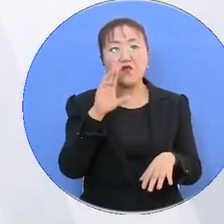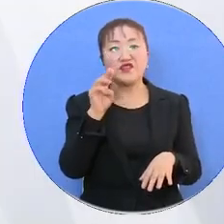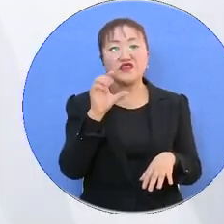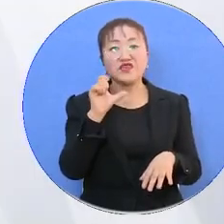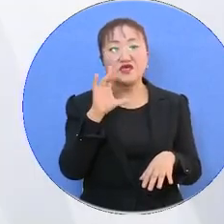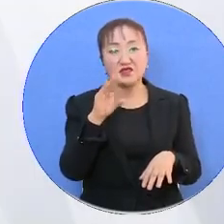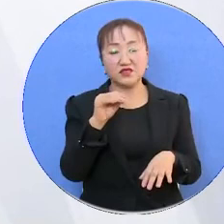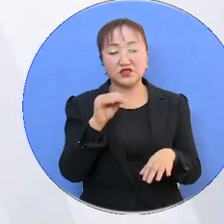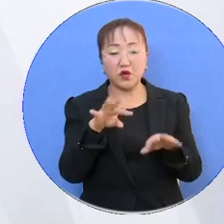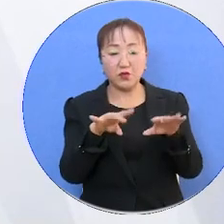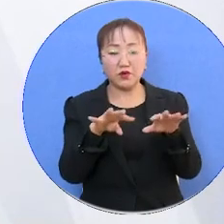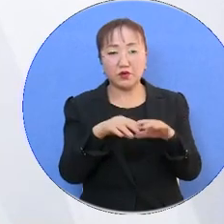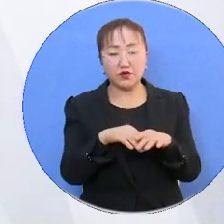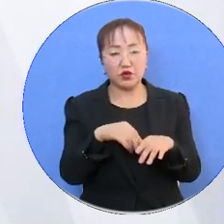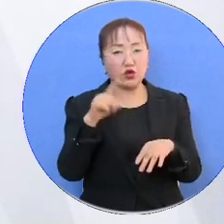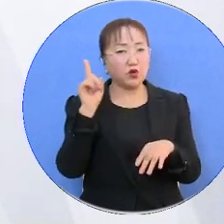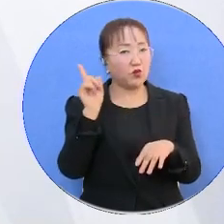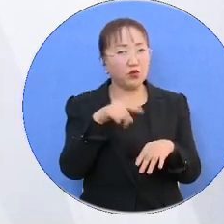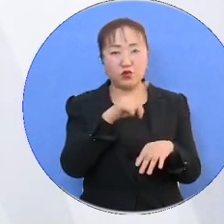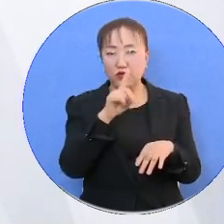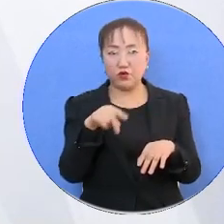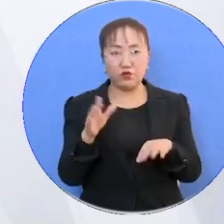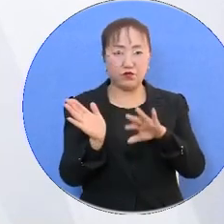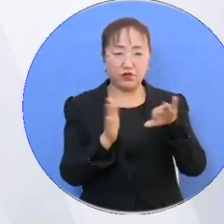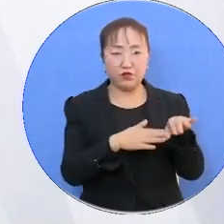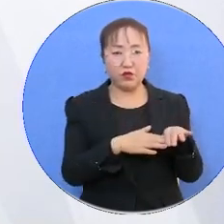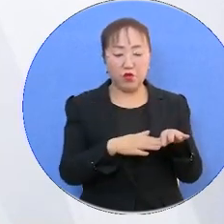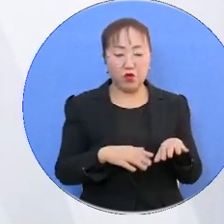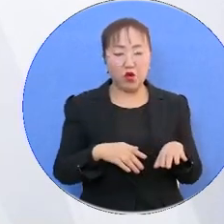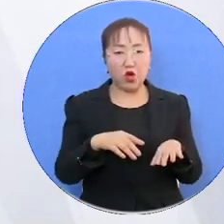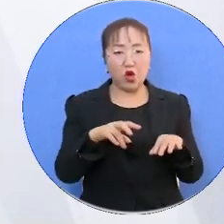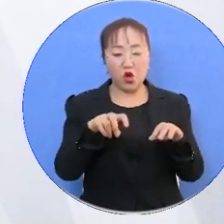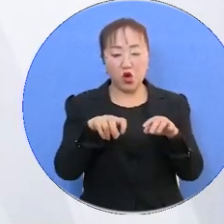За өвдөг дээрээ байрлуулад компьютертэй, ноутбуктай ажиллах энэ бол буруу.